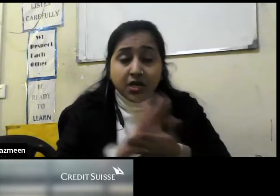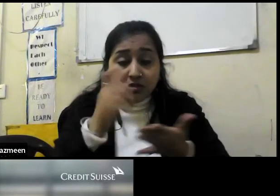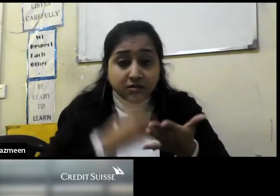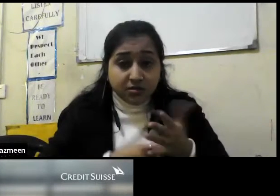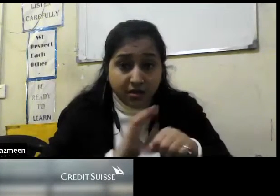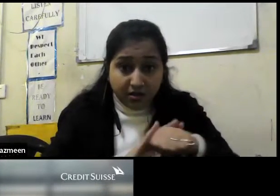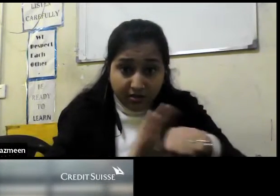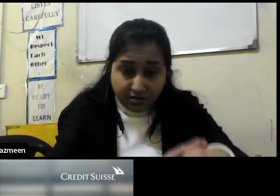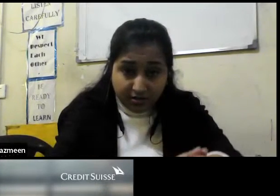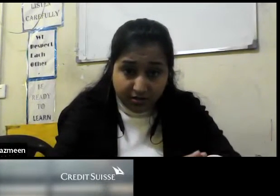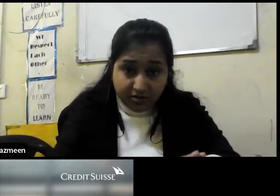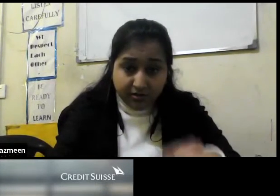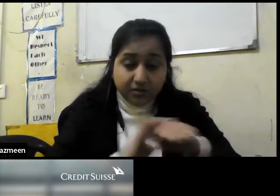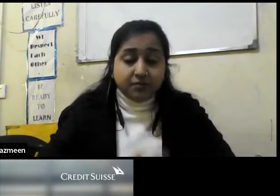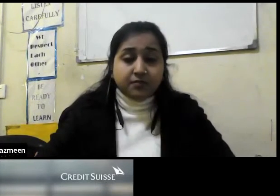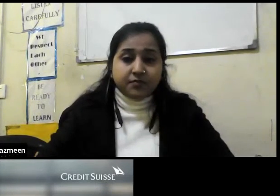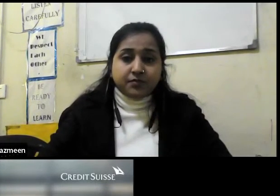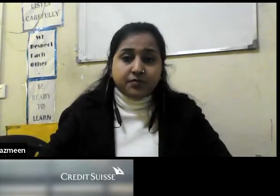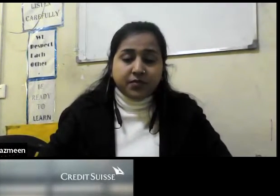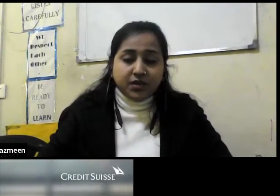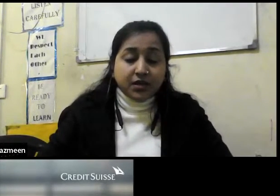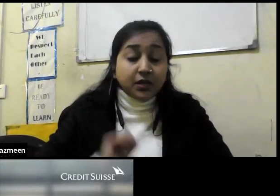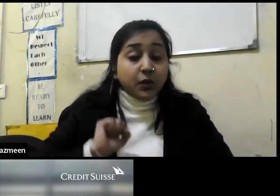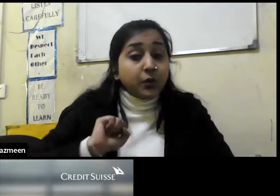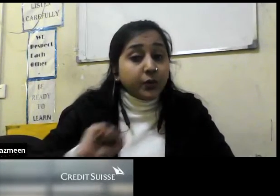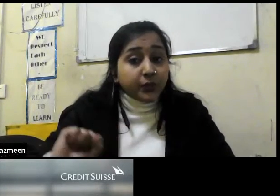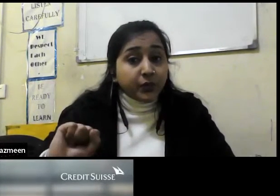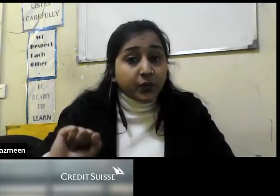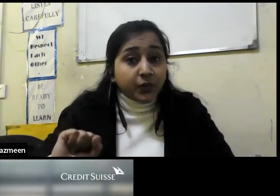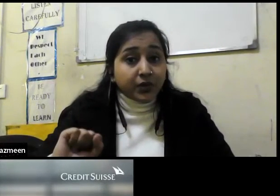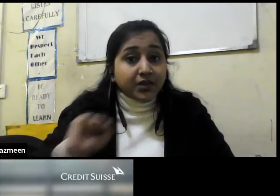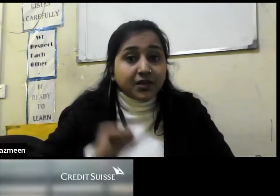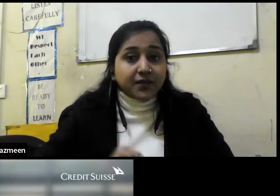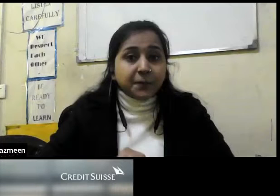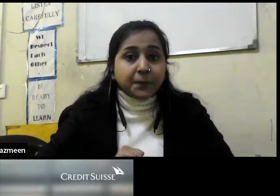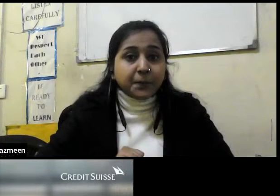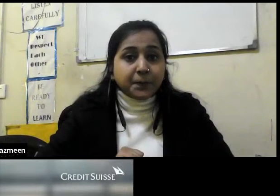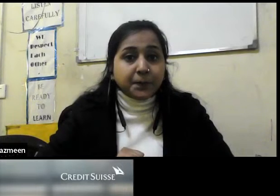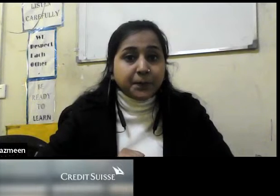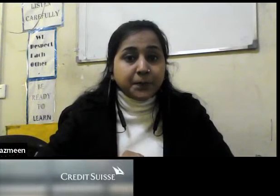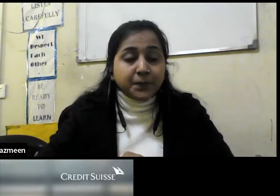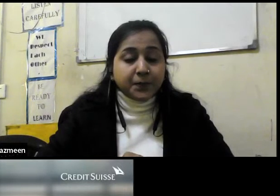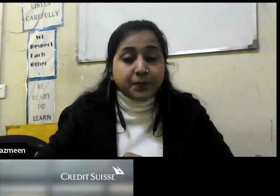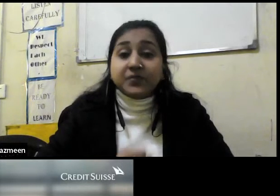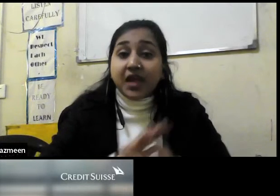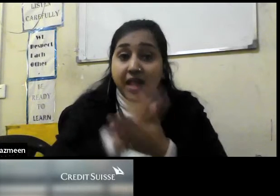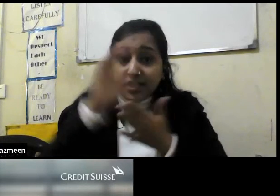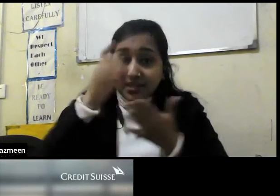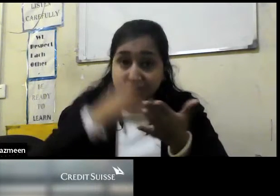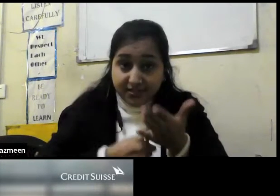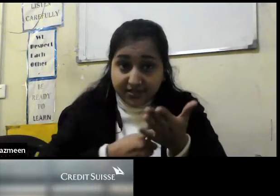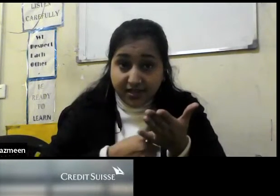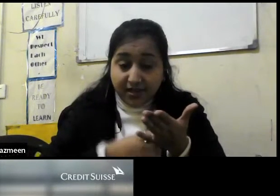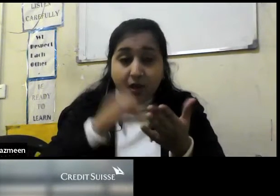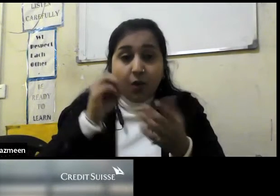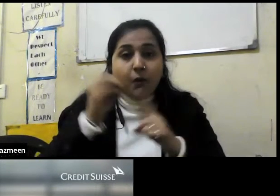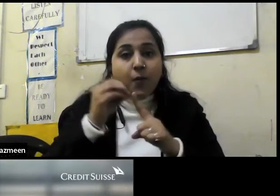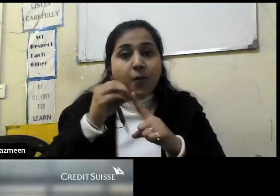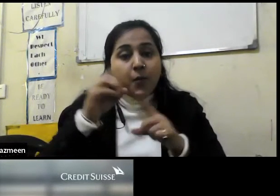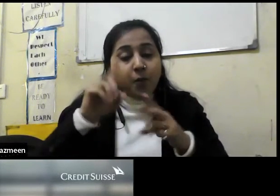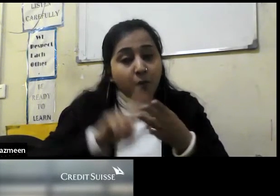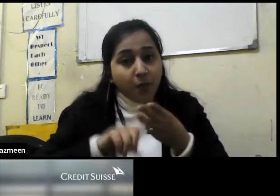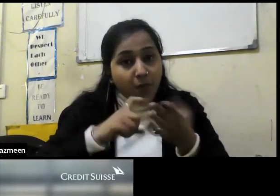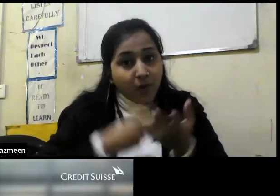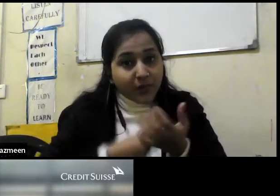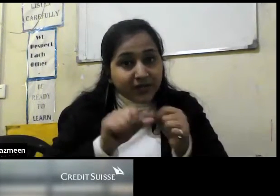from talent management. Her expertise is into setting up and streamlining HR operations with the introduction of new